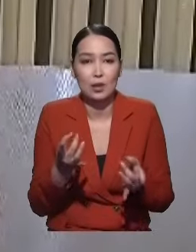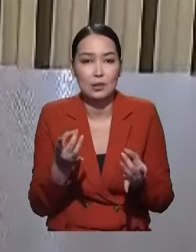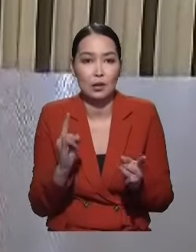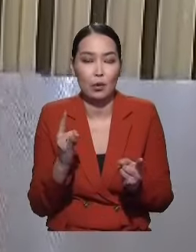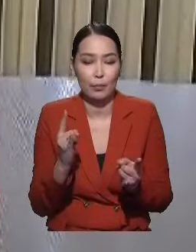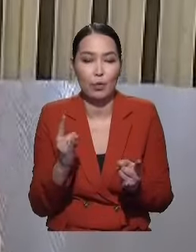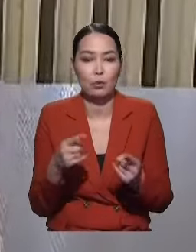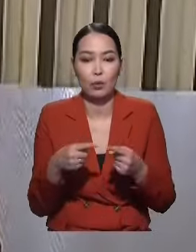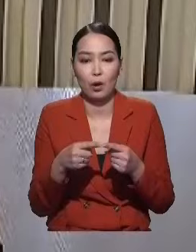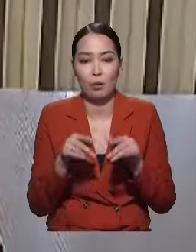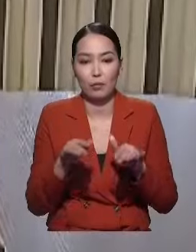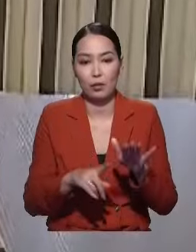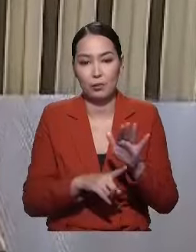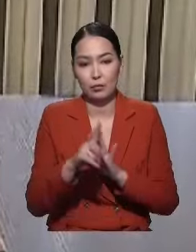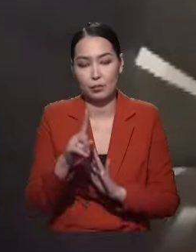уголовное дело.